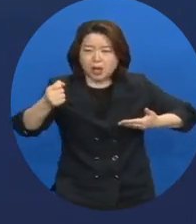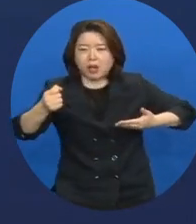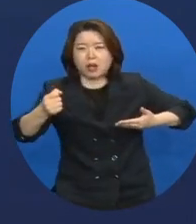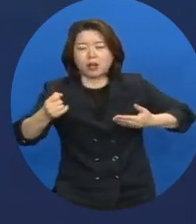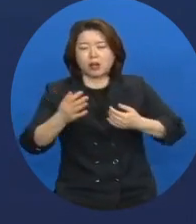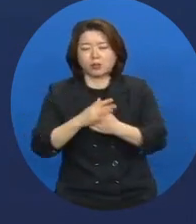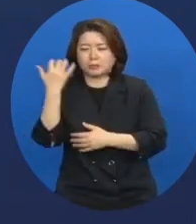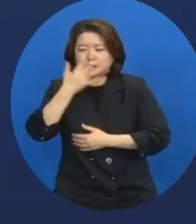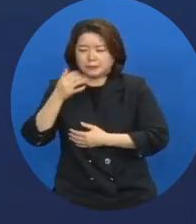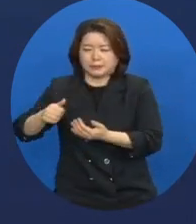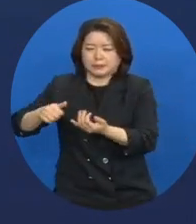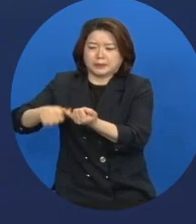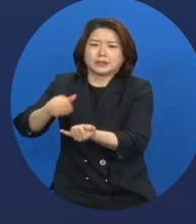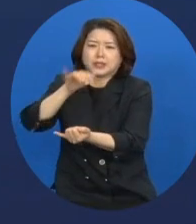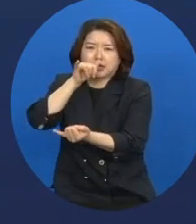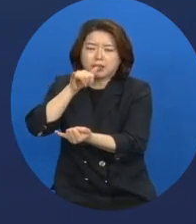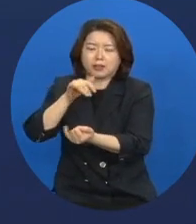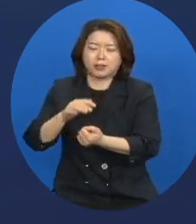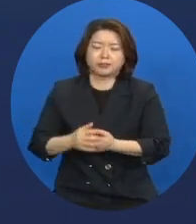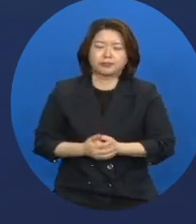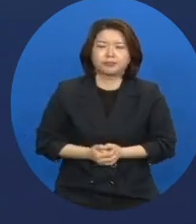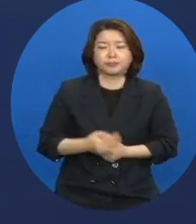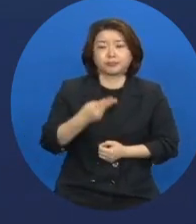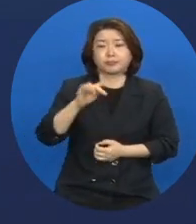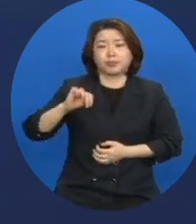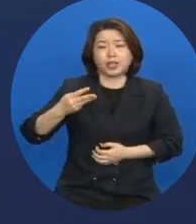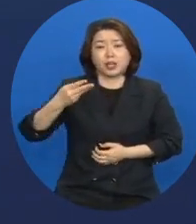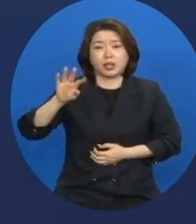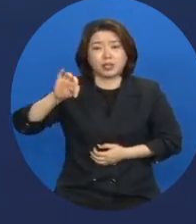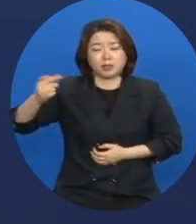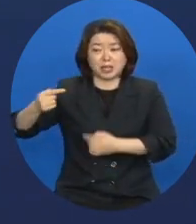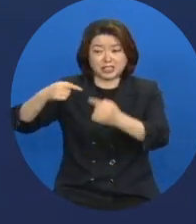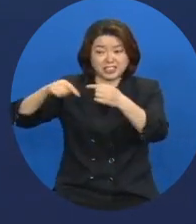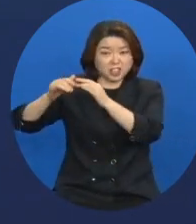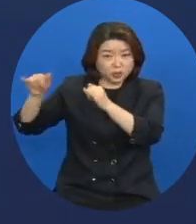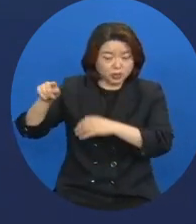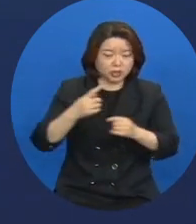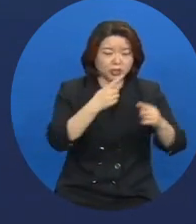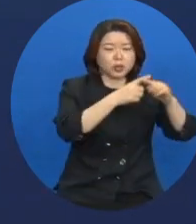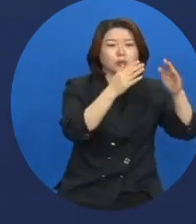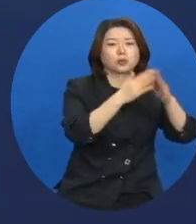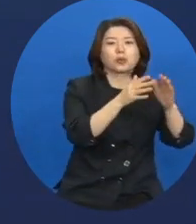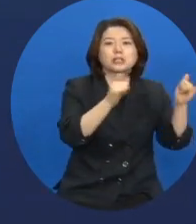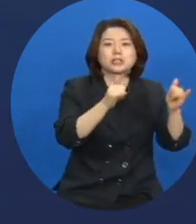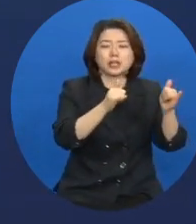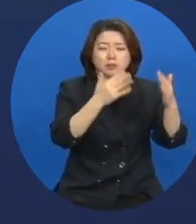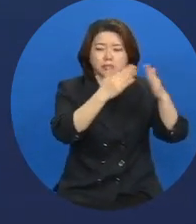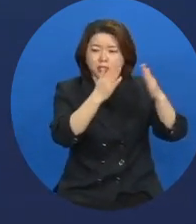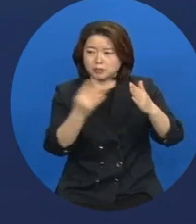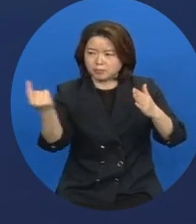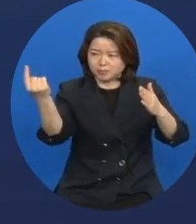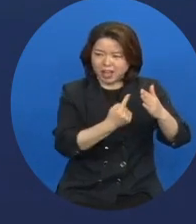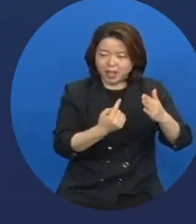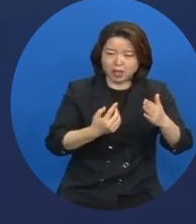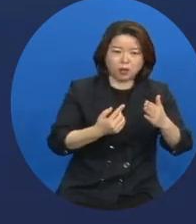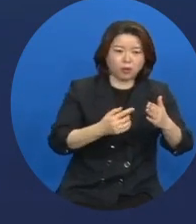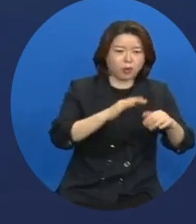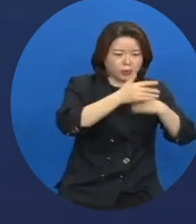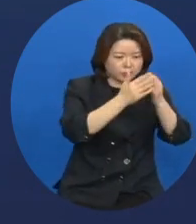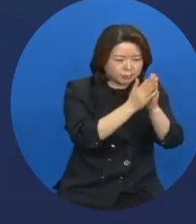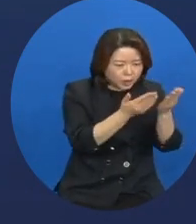당했습니다. 탈레반이 교회 지도자들의 집을 급습해서 그의 성경과 문헌을 압수해 가고 있습니다.